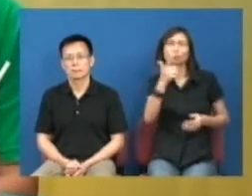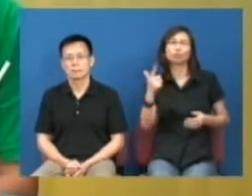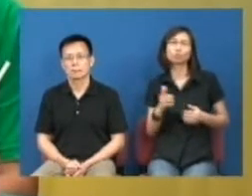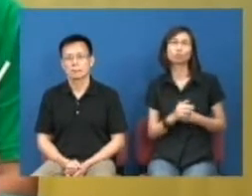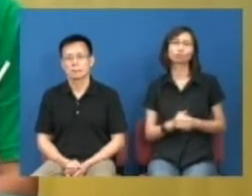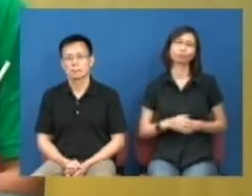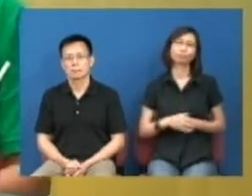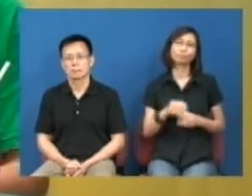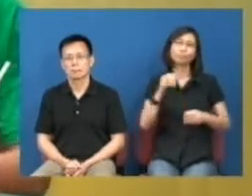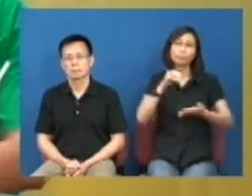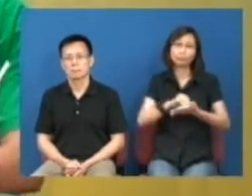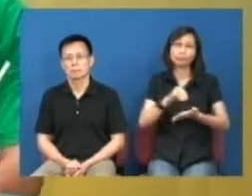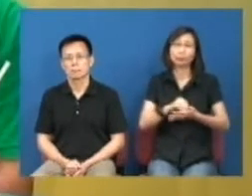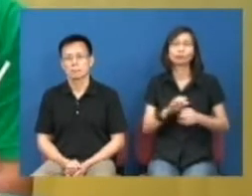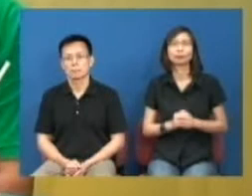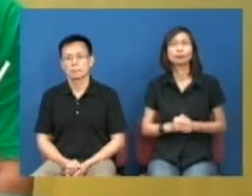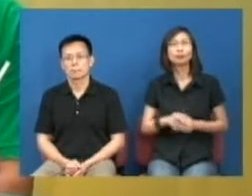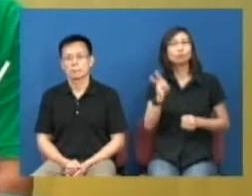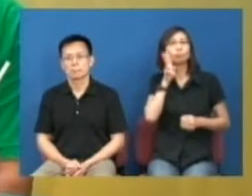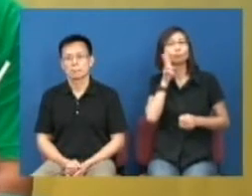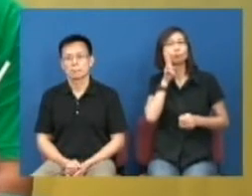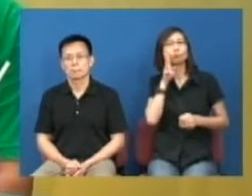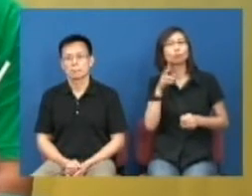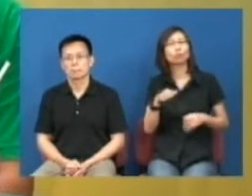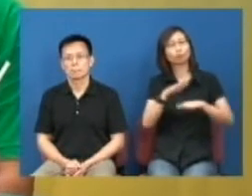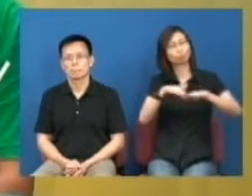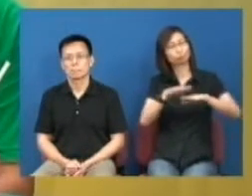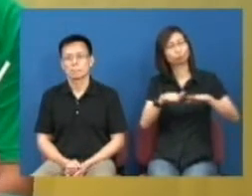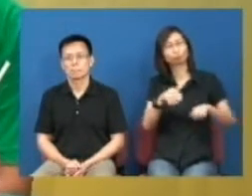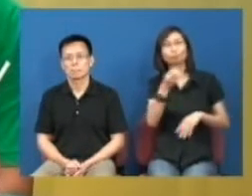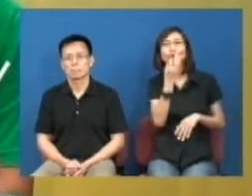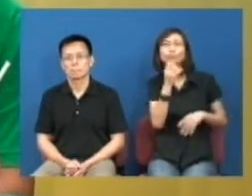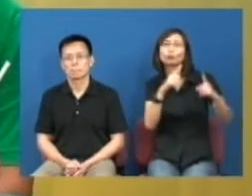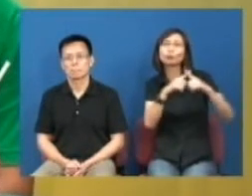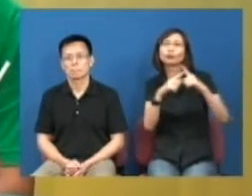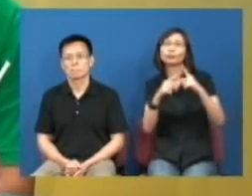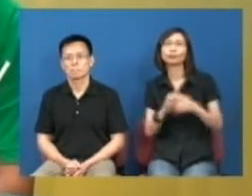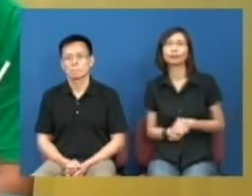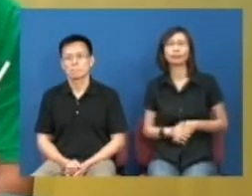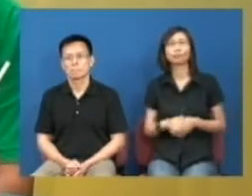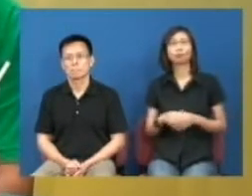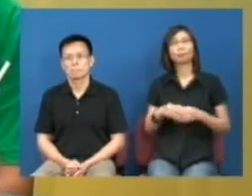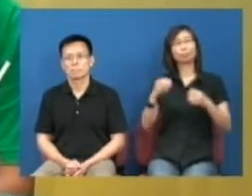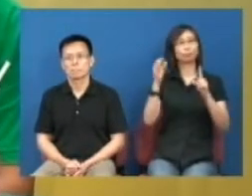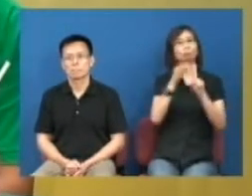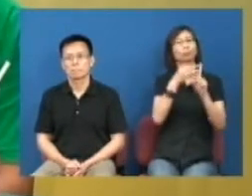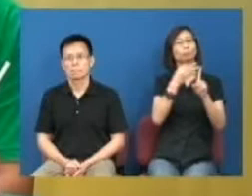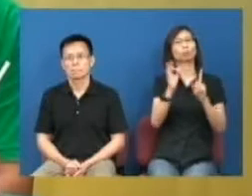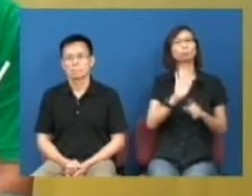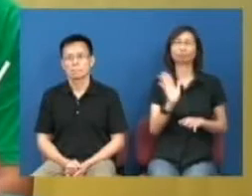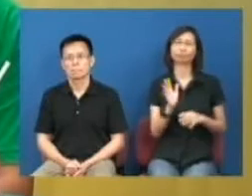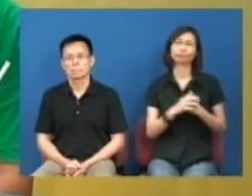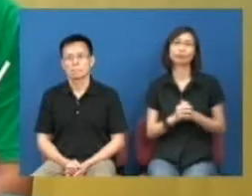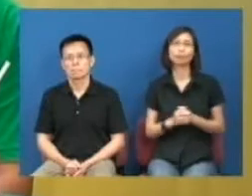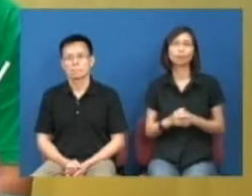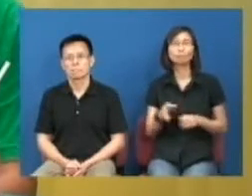話，如果你作為一個普通嘅市民去到參與依示威嘅時候，唔係叫你去犯法，咁但係如果遇到一啲唔合理或者一啲係